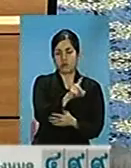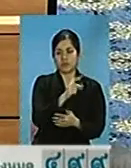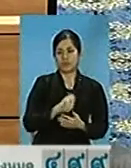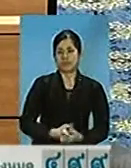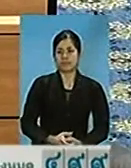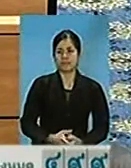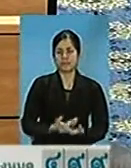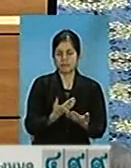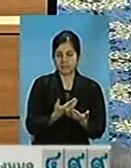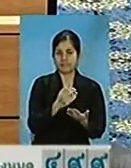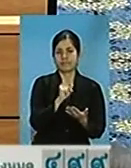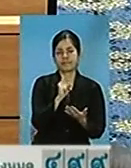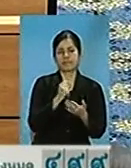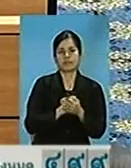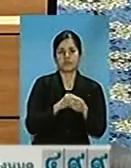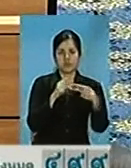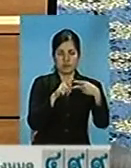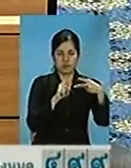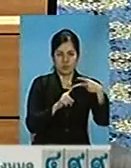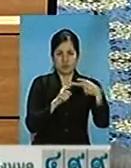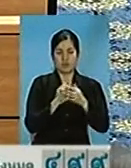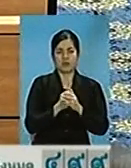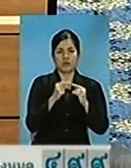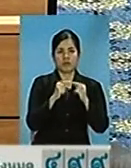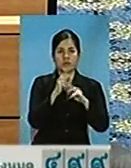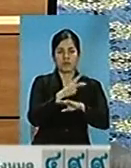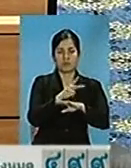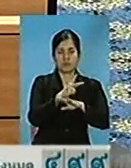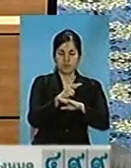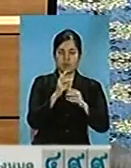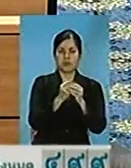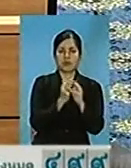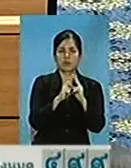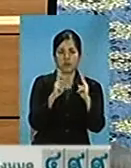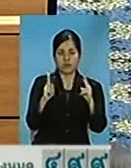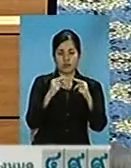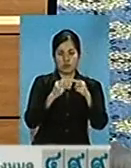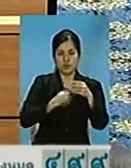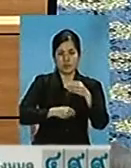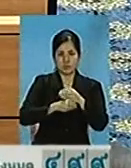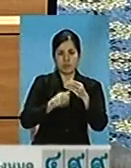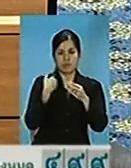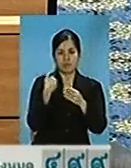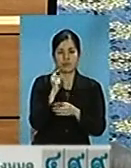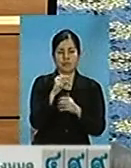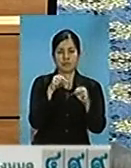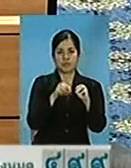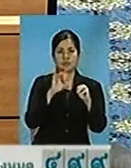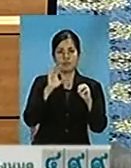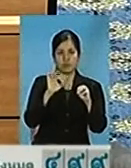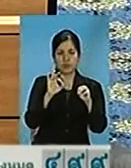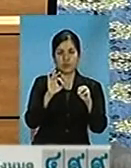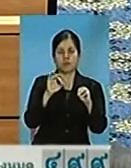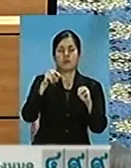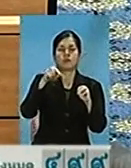านประธานครับ2ประเด็นที่กรรมาธิการเพิ่มเติมขึ้นมาในมาตรา5ในมาตรา9วงเล็บ